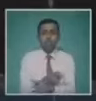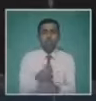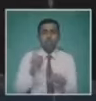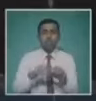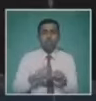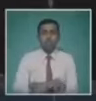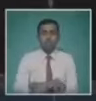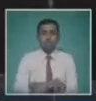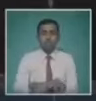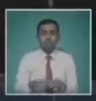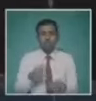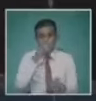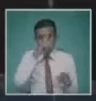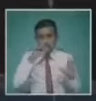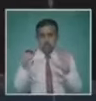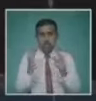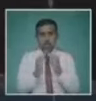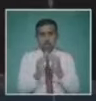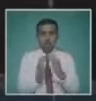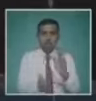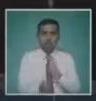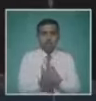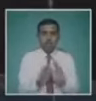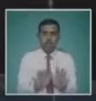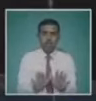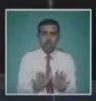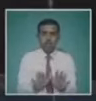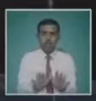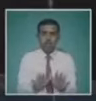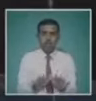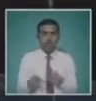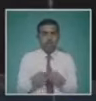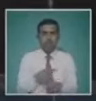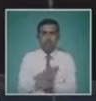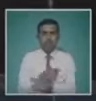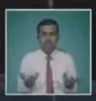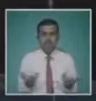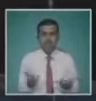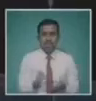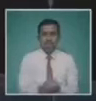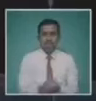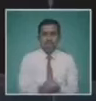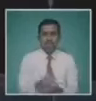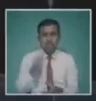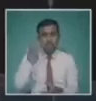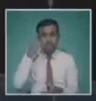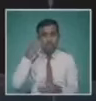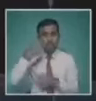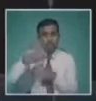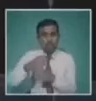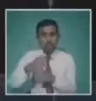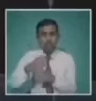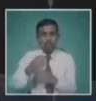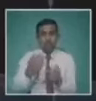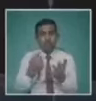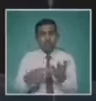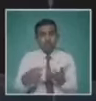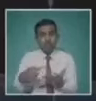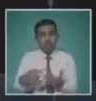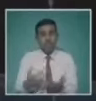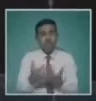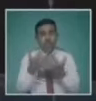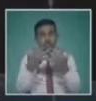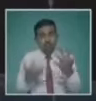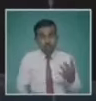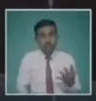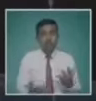ප්‍රශ්නේ. මාස 6ක් පාසලකට ගිහිල්ලා හිටියාම එහෙම උගඩන්න බෑ ගුරුවරයෙක් වෙන්න. මනෝවිද්‍යාව විෂයන් ගණනාවක් තිනවා මේ